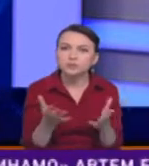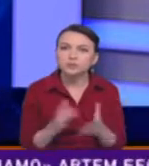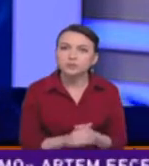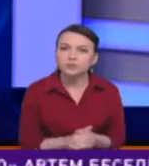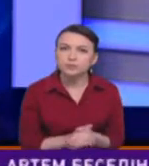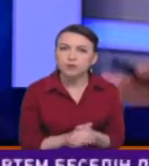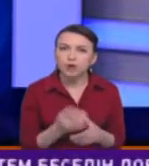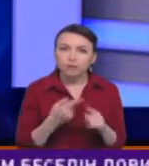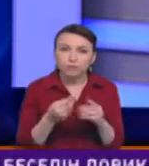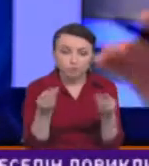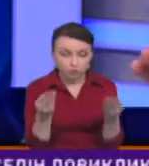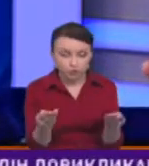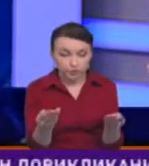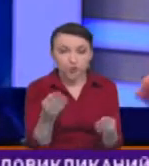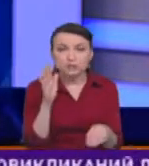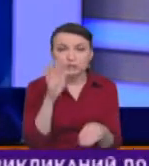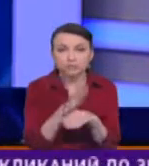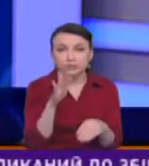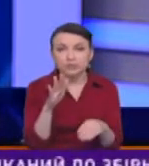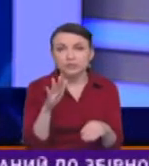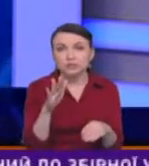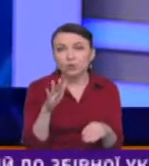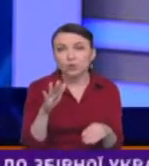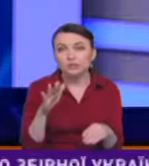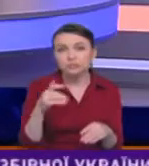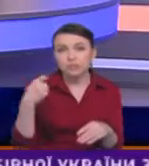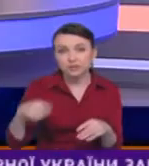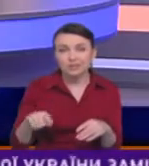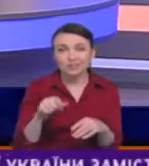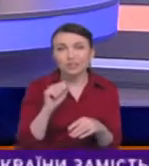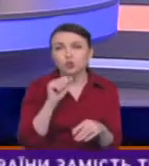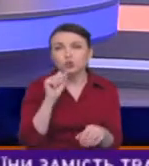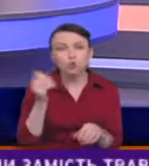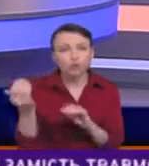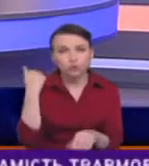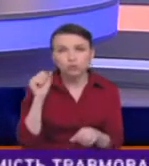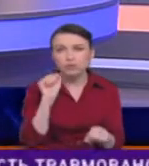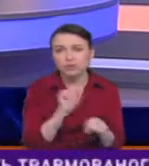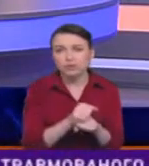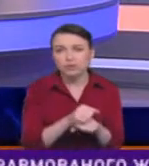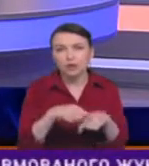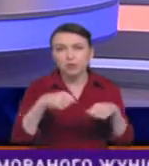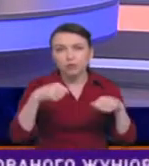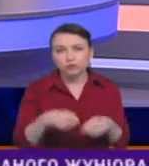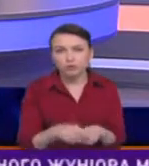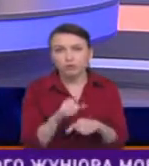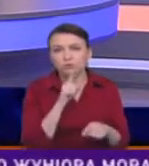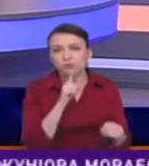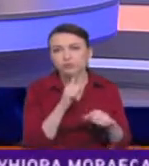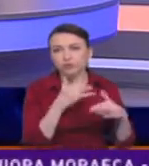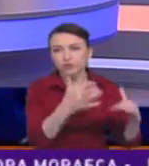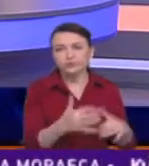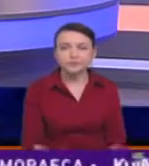чинний указ президента Зеленського про дострокове припинення повноважень парламенту України. Ну, Василь, я